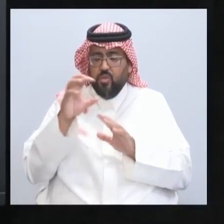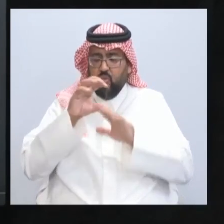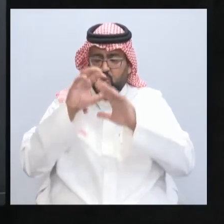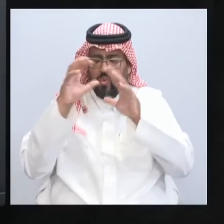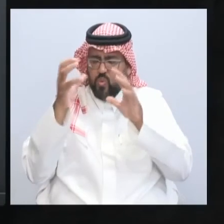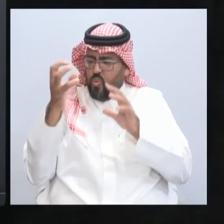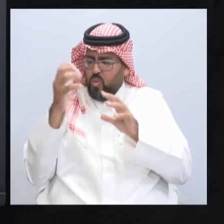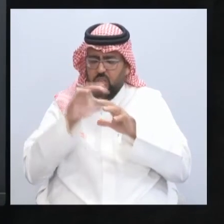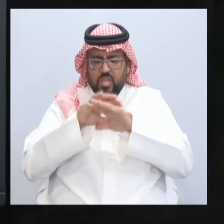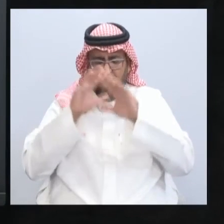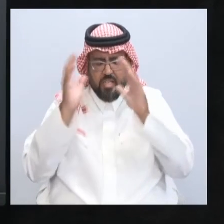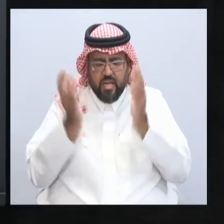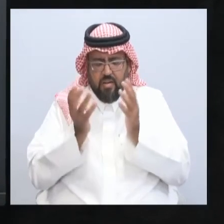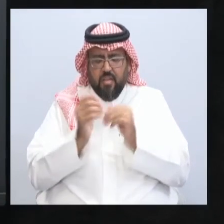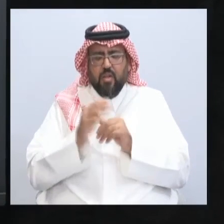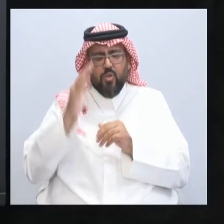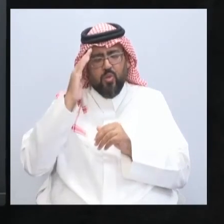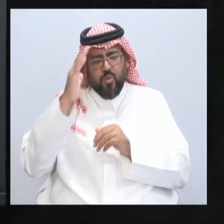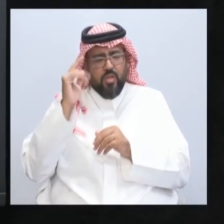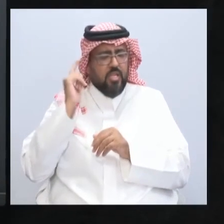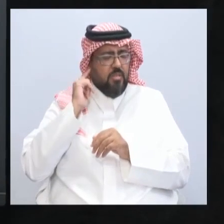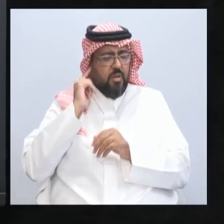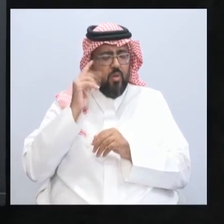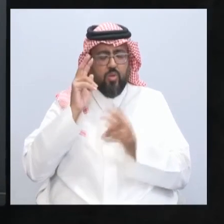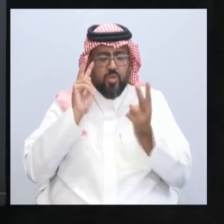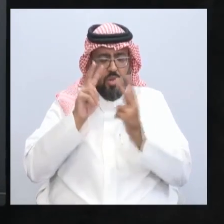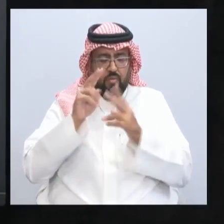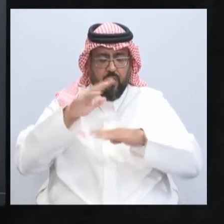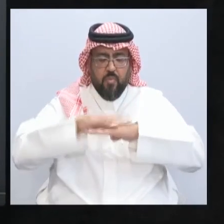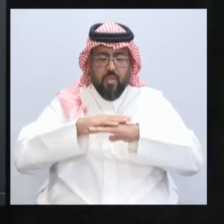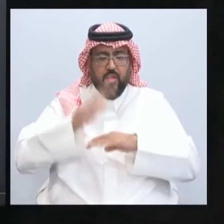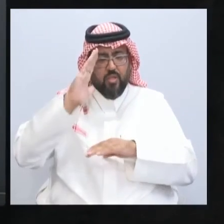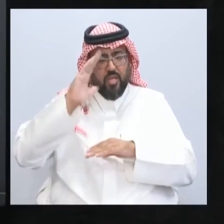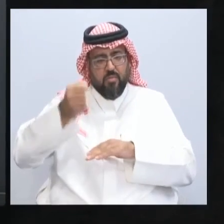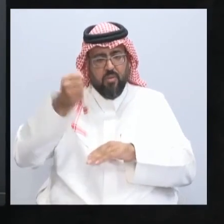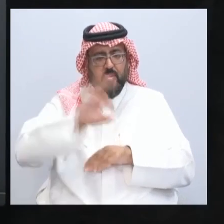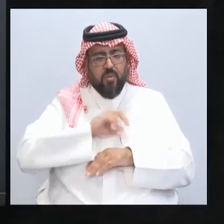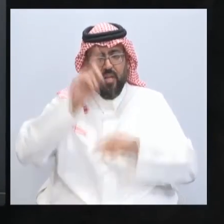الارضيه شاكرين لكم حسن استماعكم وانصات والسلام عليكم ورحمه الله وبركاته